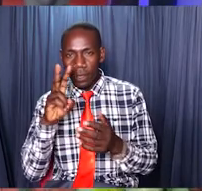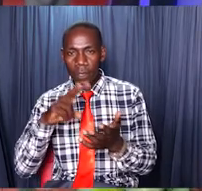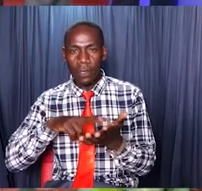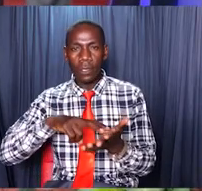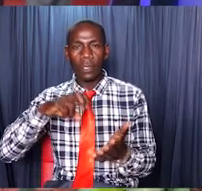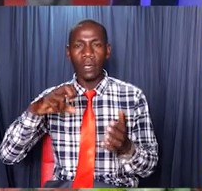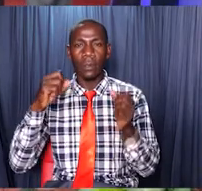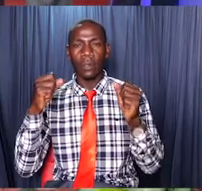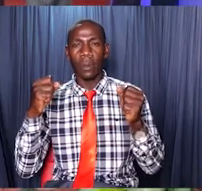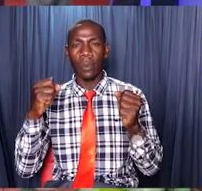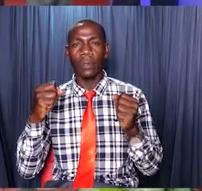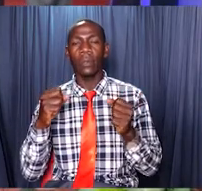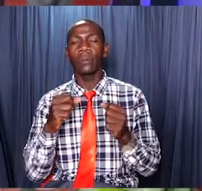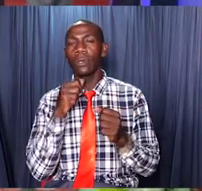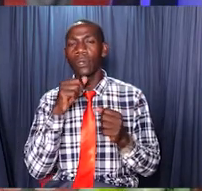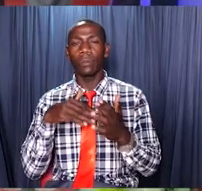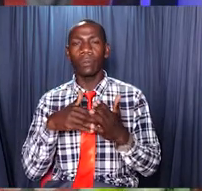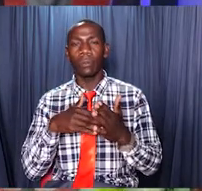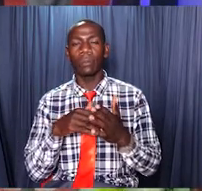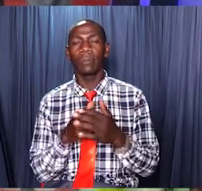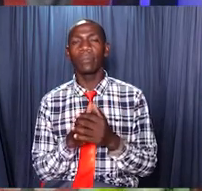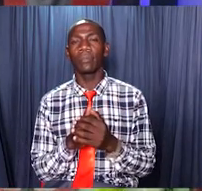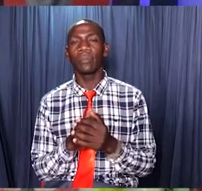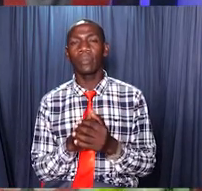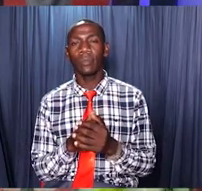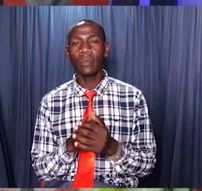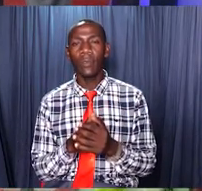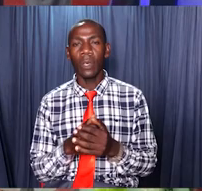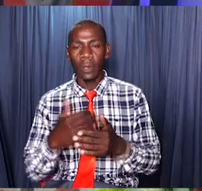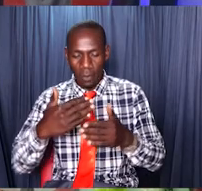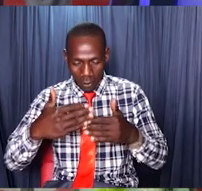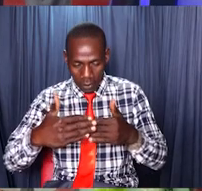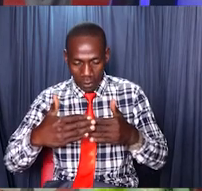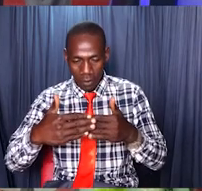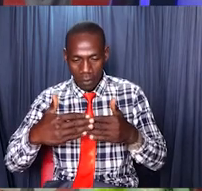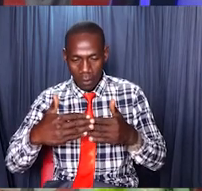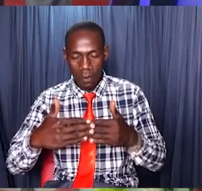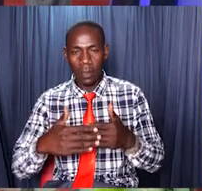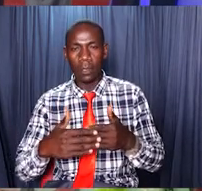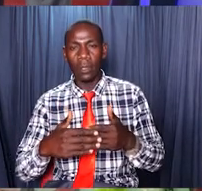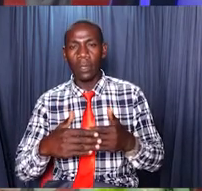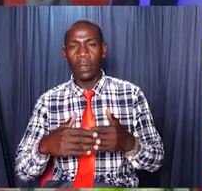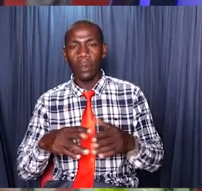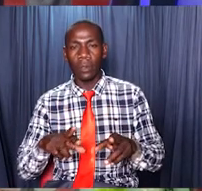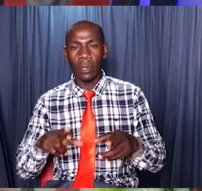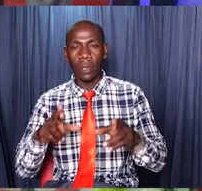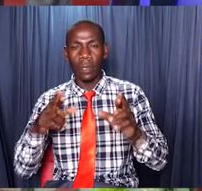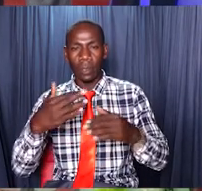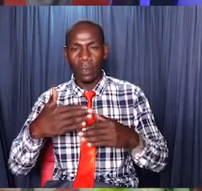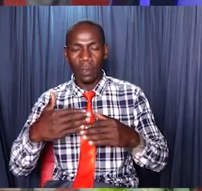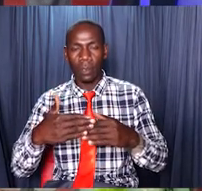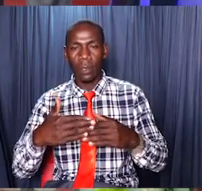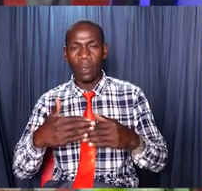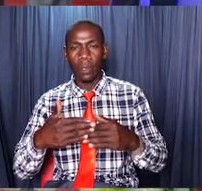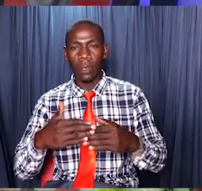To see you standing firm, anticipating. Hapo kingoni hapo. At the end, that is. Mwa Yorodani hapo. The king. Na